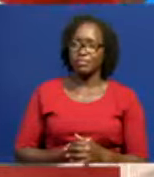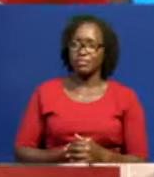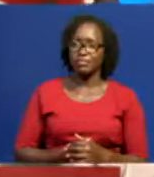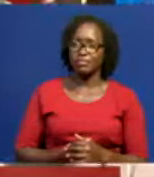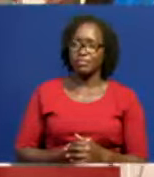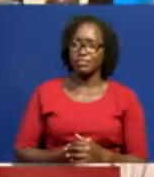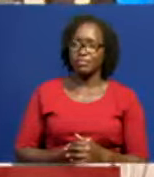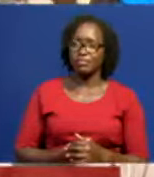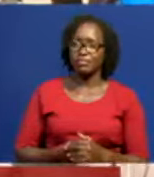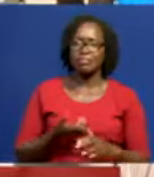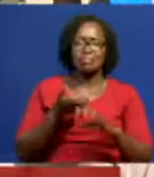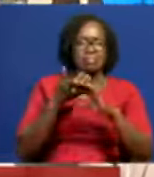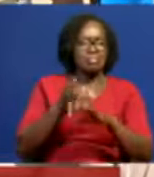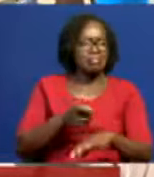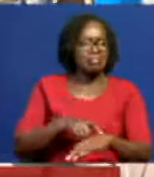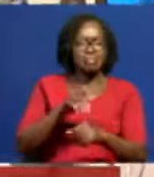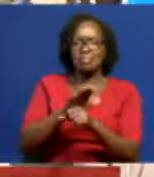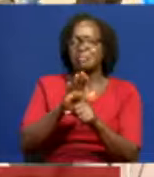Tumekuwa na hard time sana